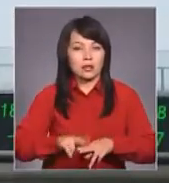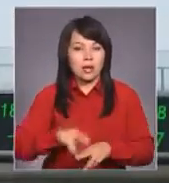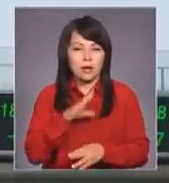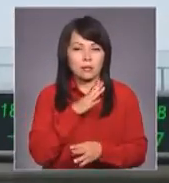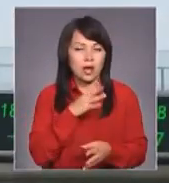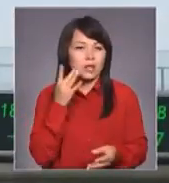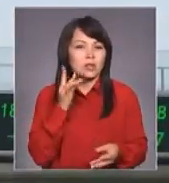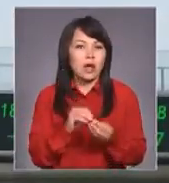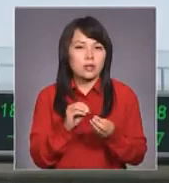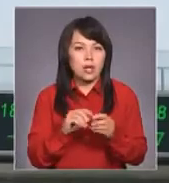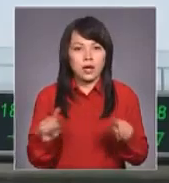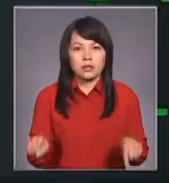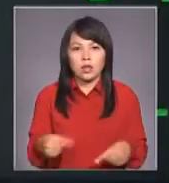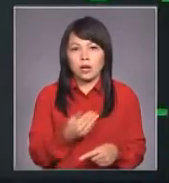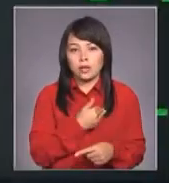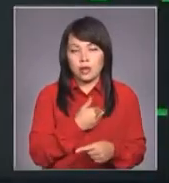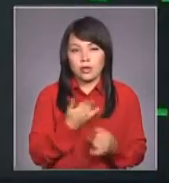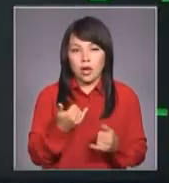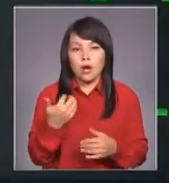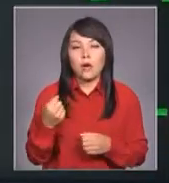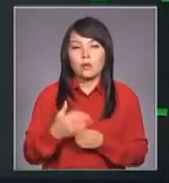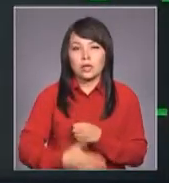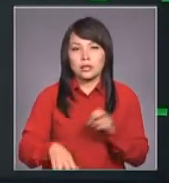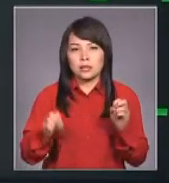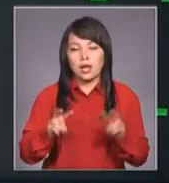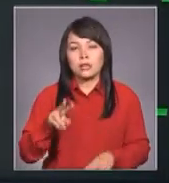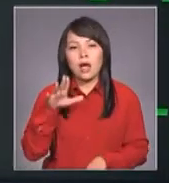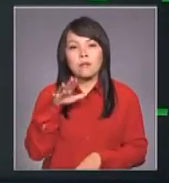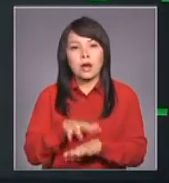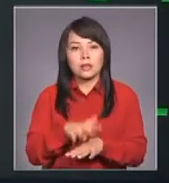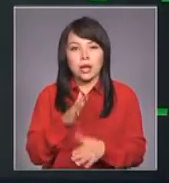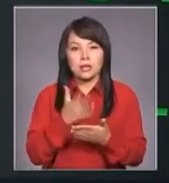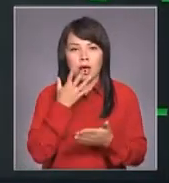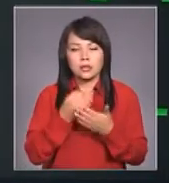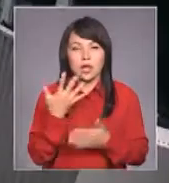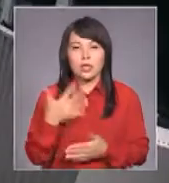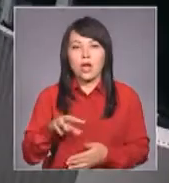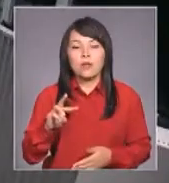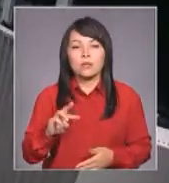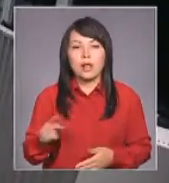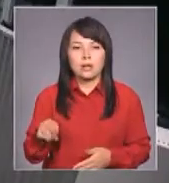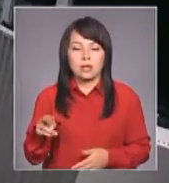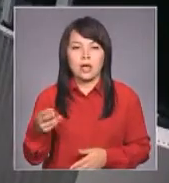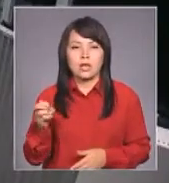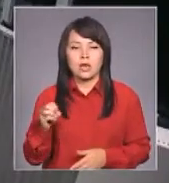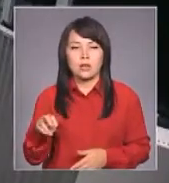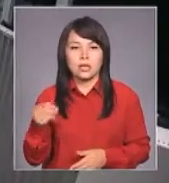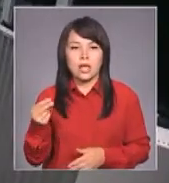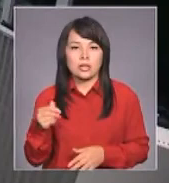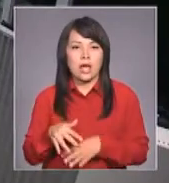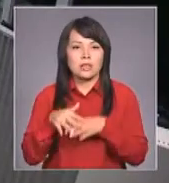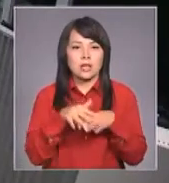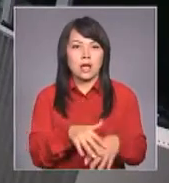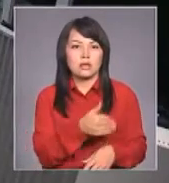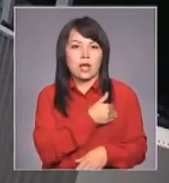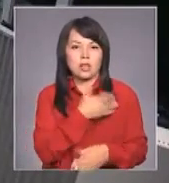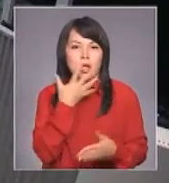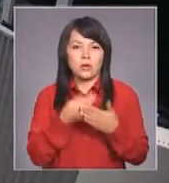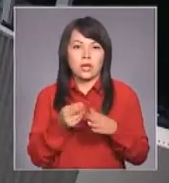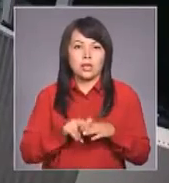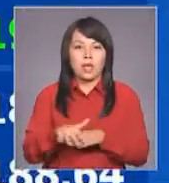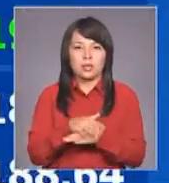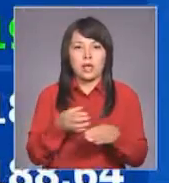үшін Қытайдың орталық банкі осы салаға 50 миллиард юань құятынын жеткізді. Ал кешегі сауда саттықтың